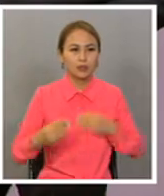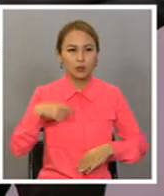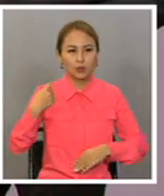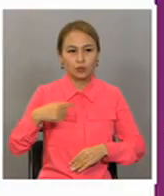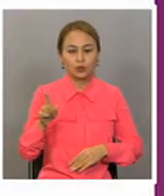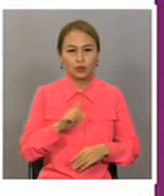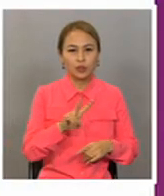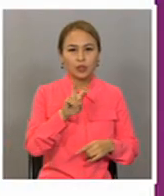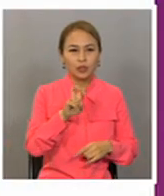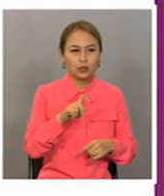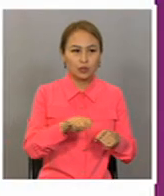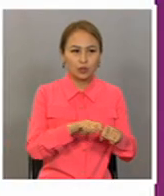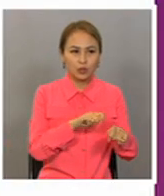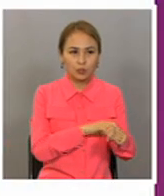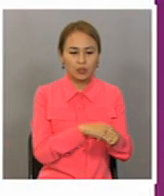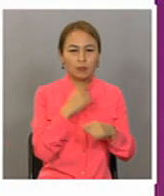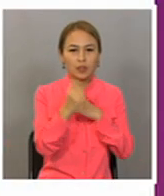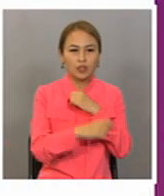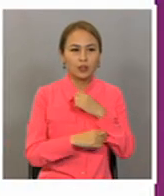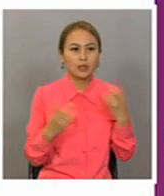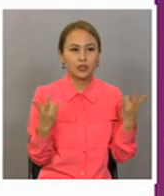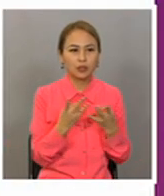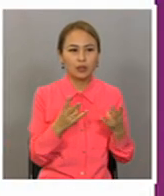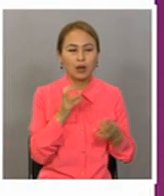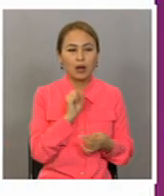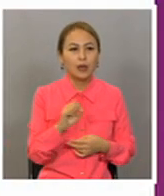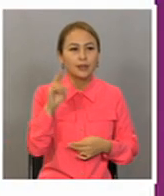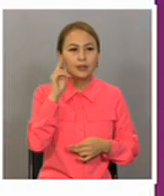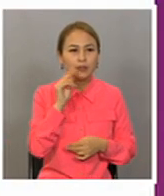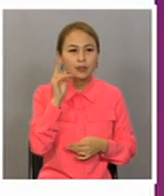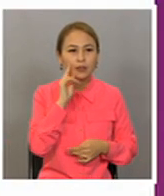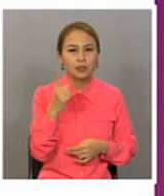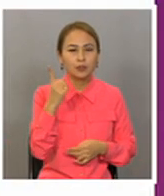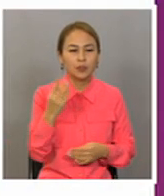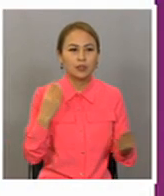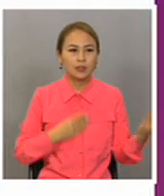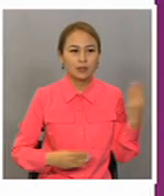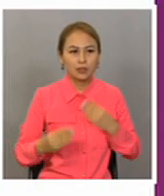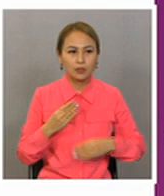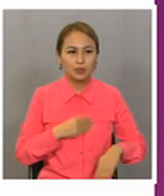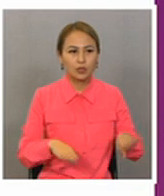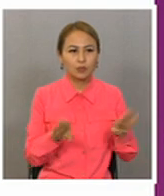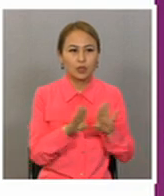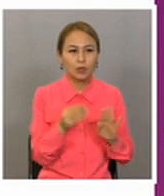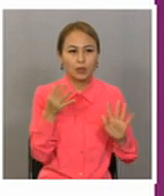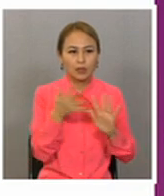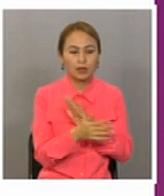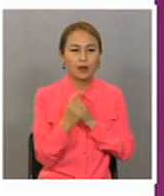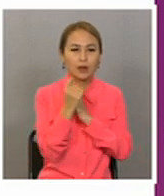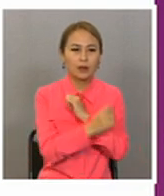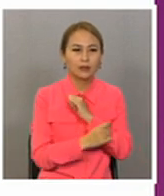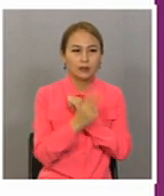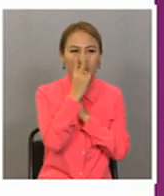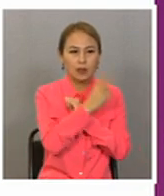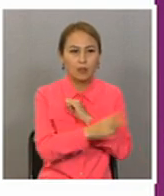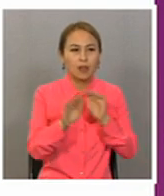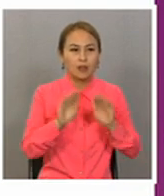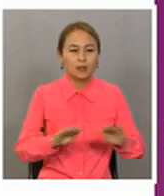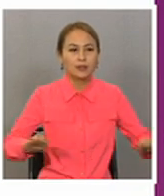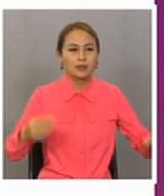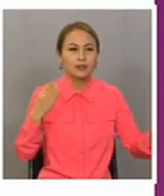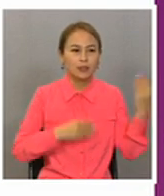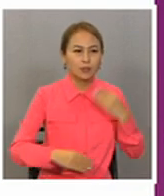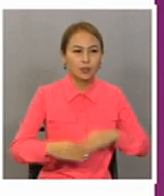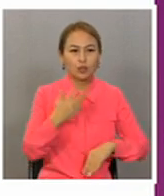tüyü üçün 200 metr mata kajet. Al yerlerden bir sırt kiyimine jımsalgan matağa karaganda balalardın